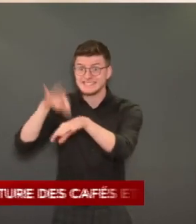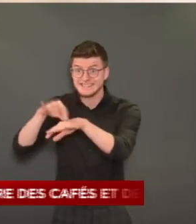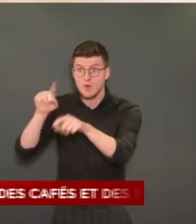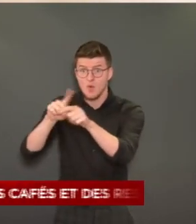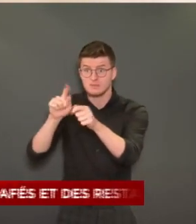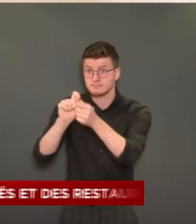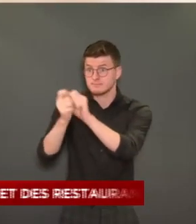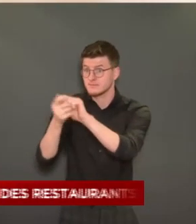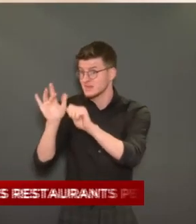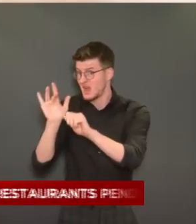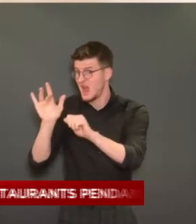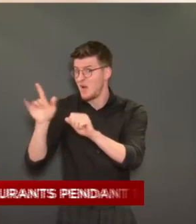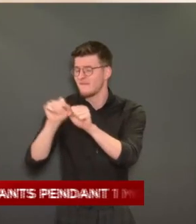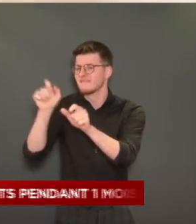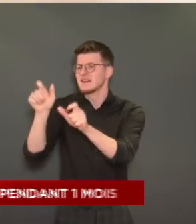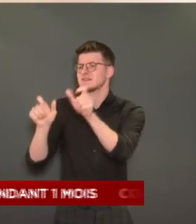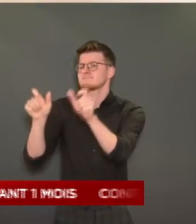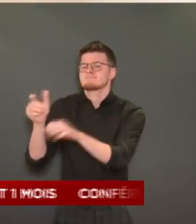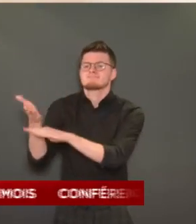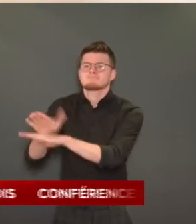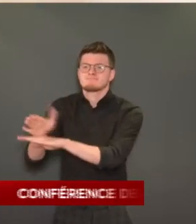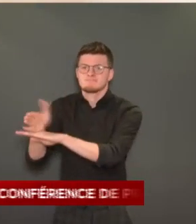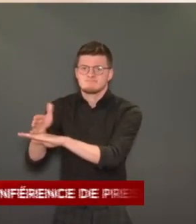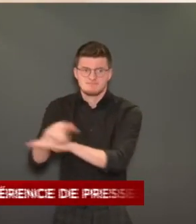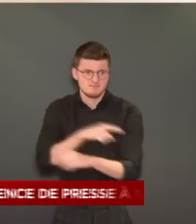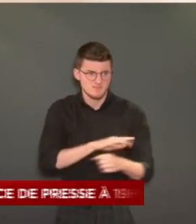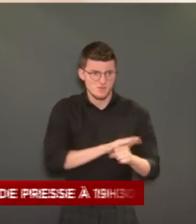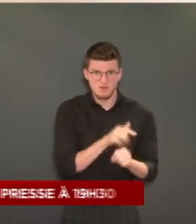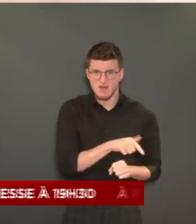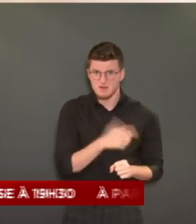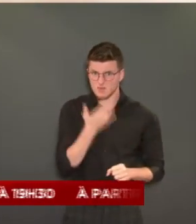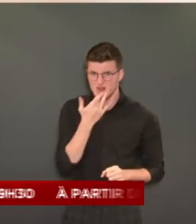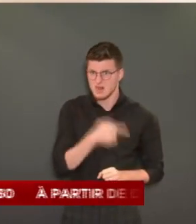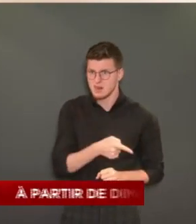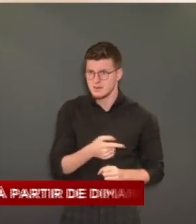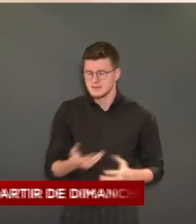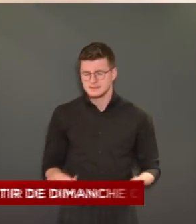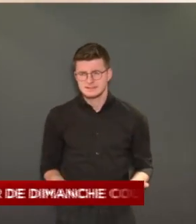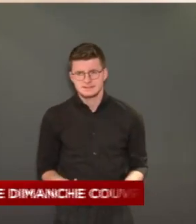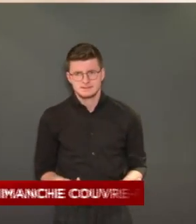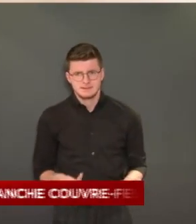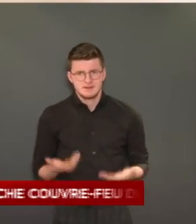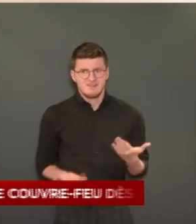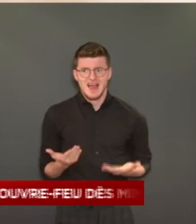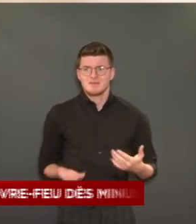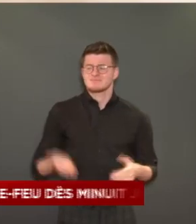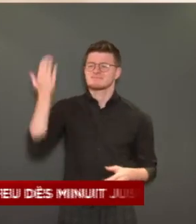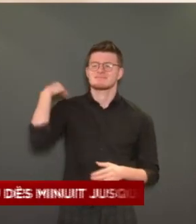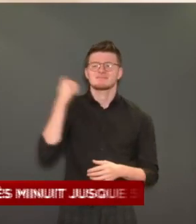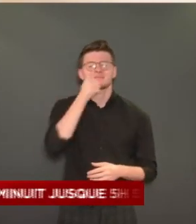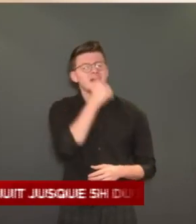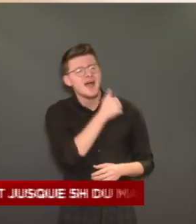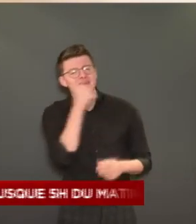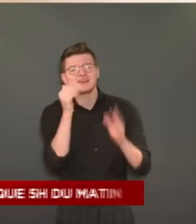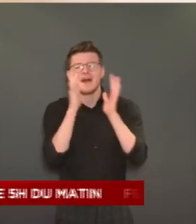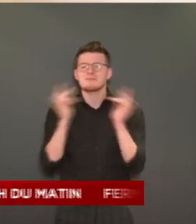malades. Et malheureusement, ce virus tue aussi beaucoup de gens. La différence par rapport au